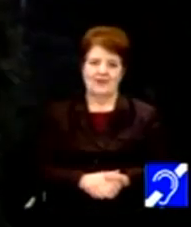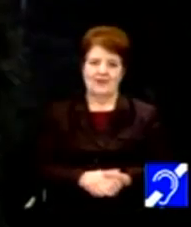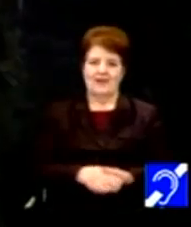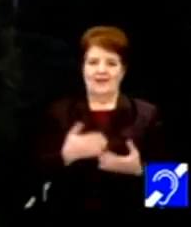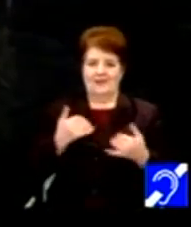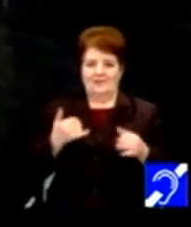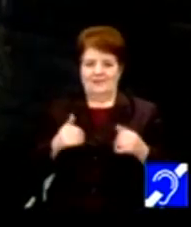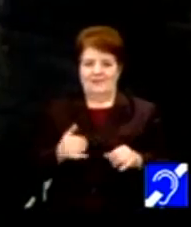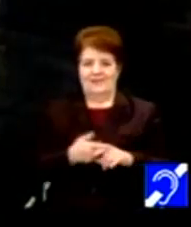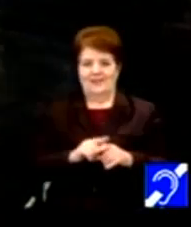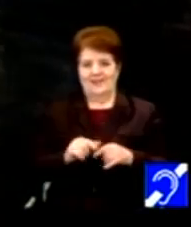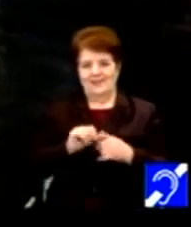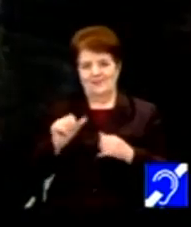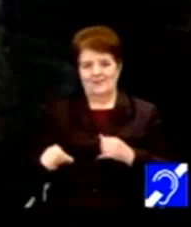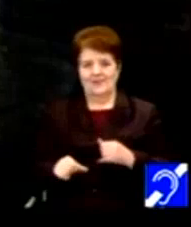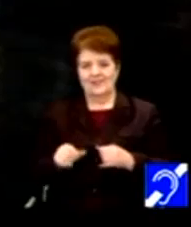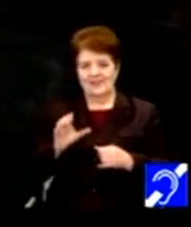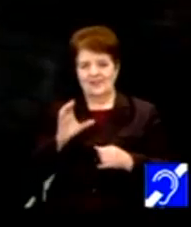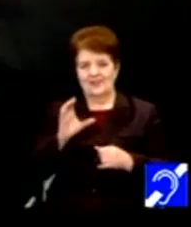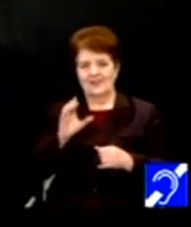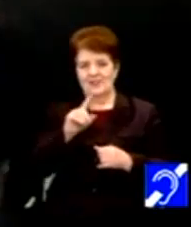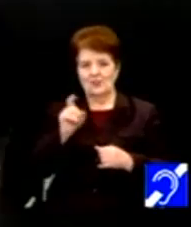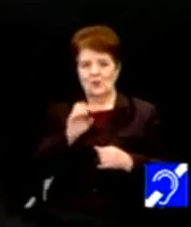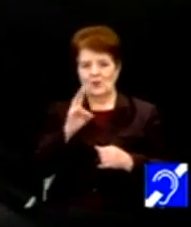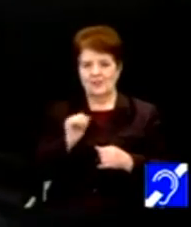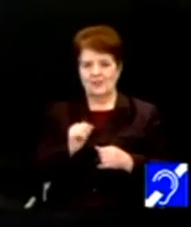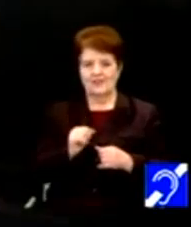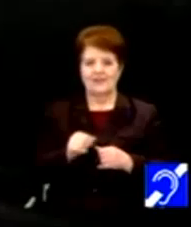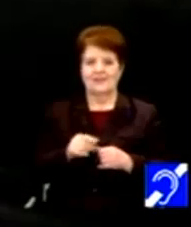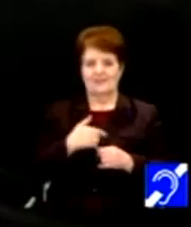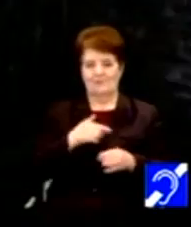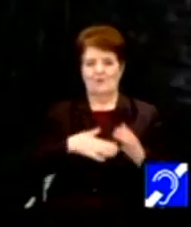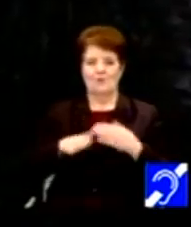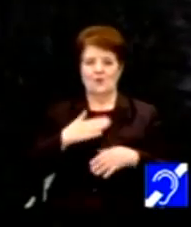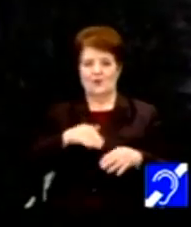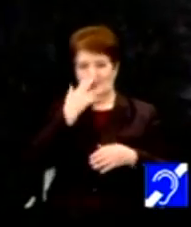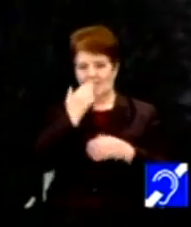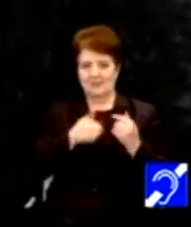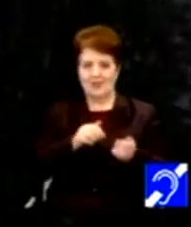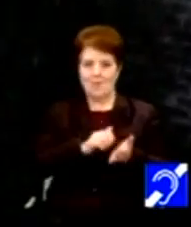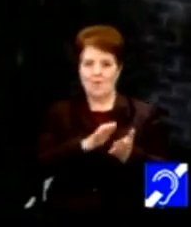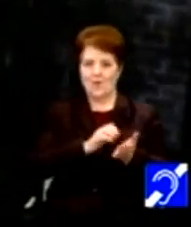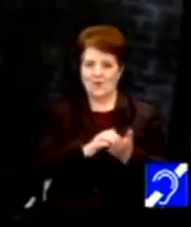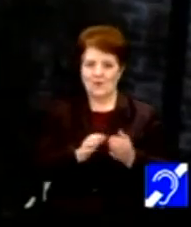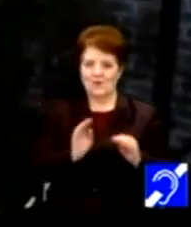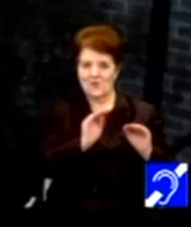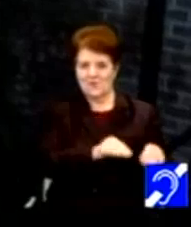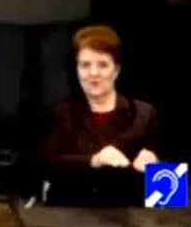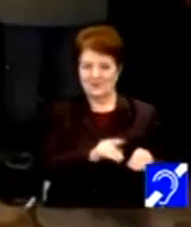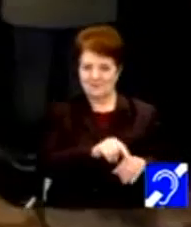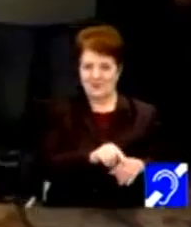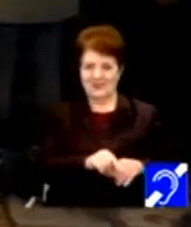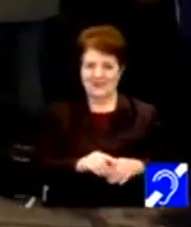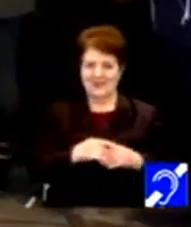Impresionant, un piculeț diferit față de zona de sud, dar mă bucur că se păstrează tradiția. Orice pusă masă face toți